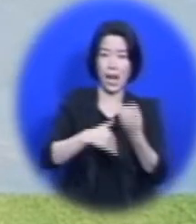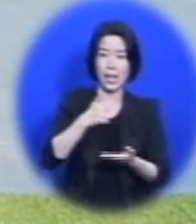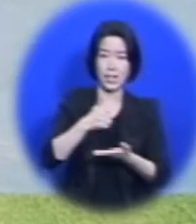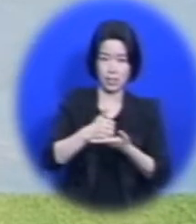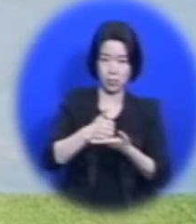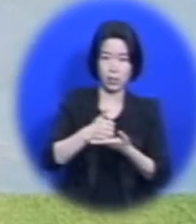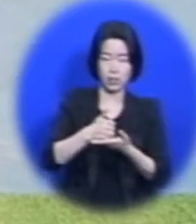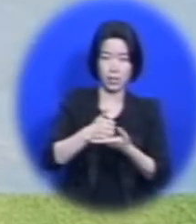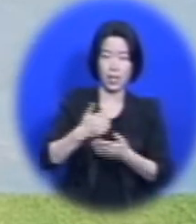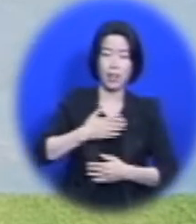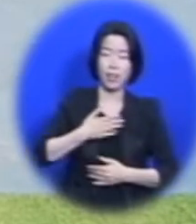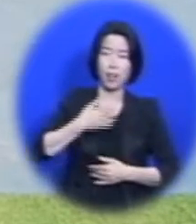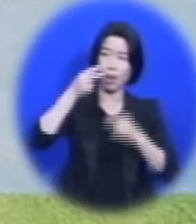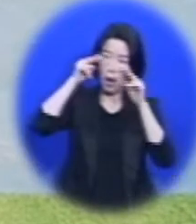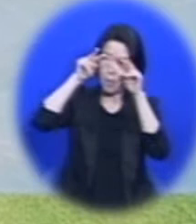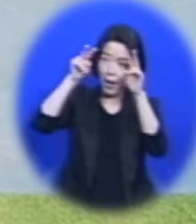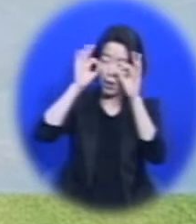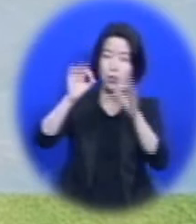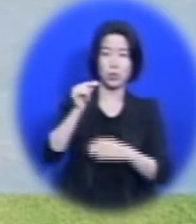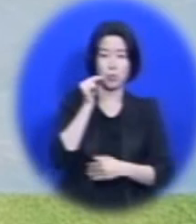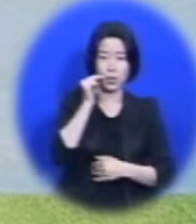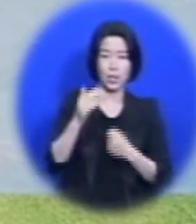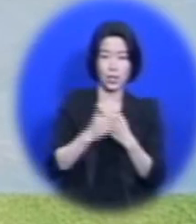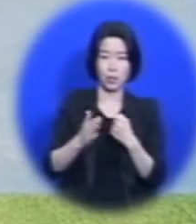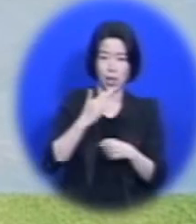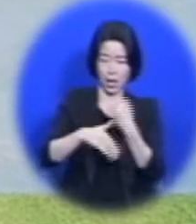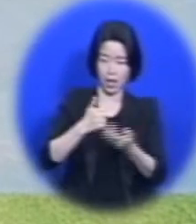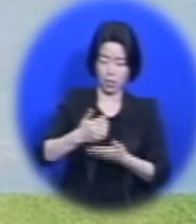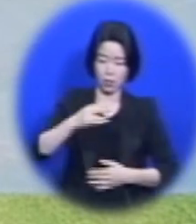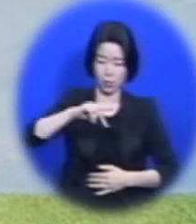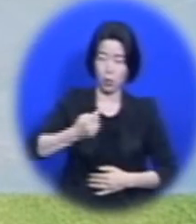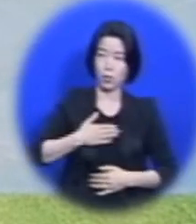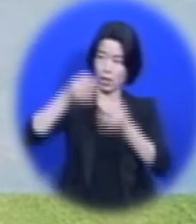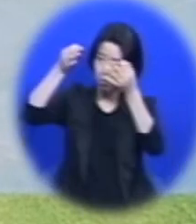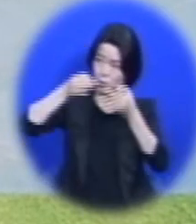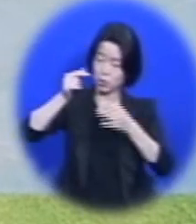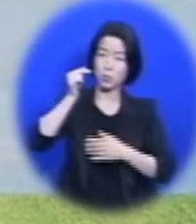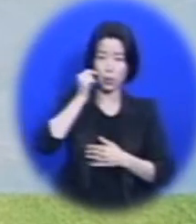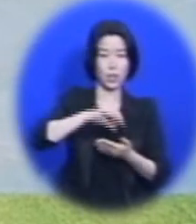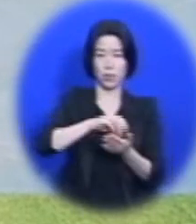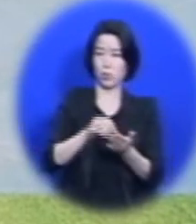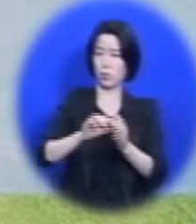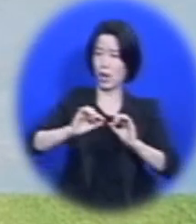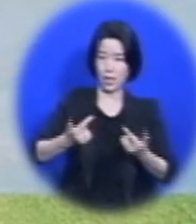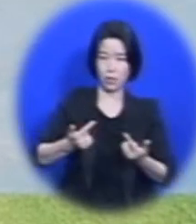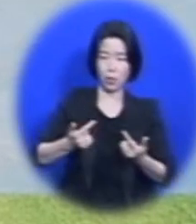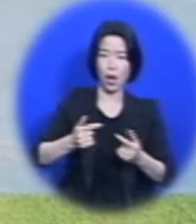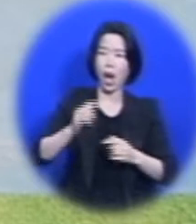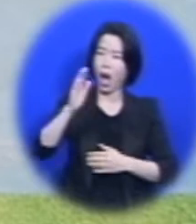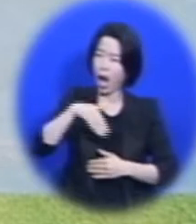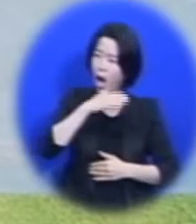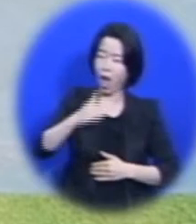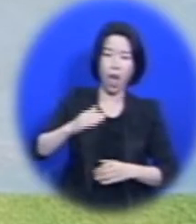하나님을 내가 바라보지 못하니까 하나님도 나를 보지 못하는 정도가 아니고 아예 하나님이 안